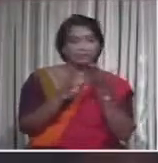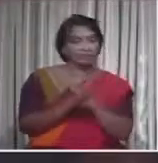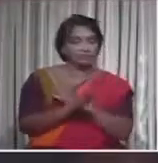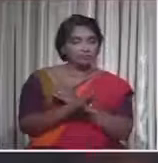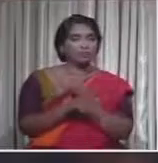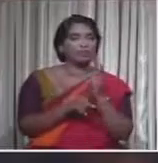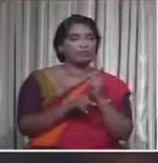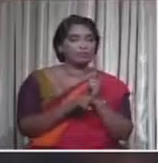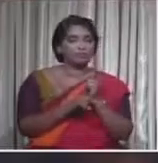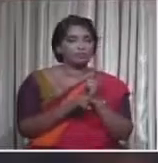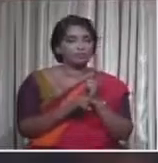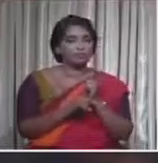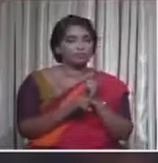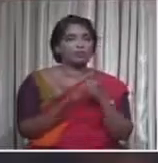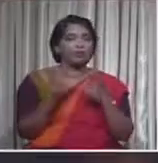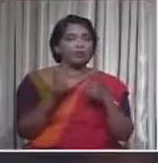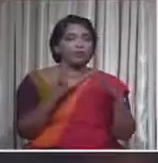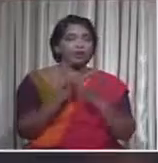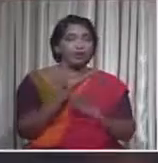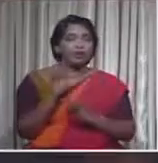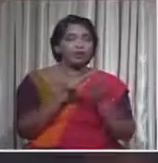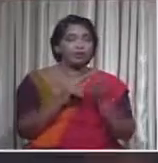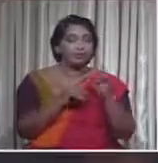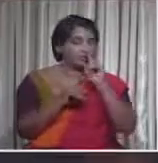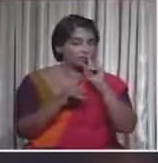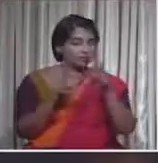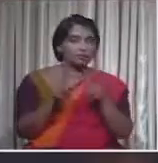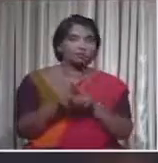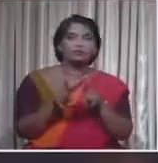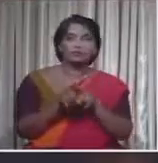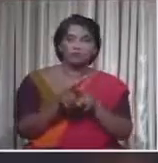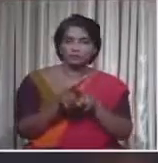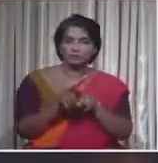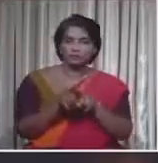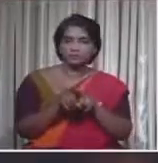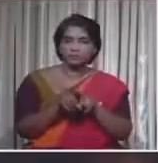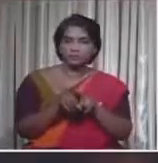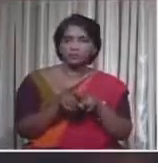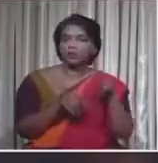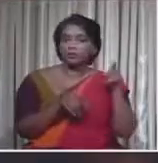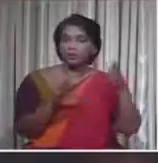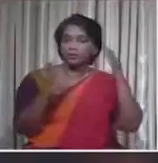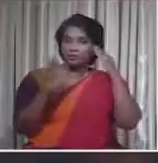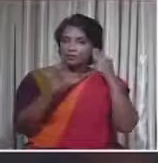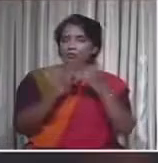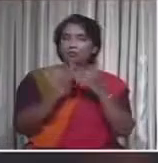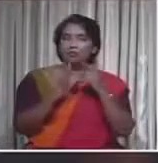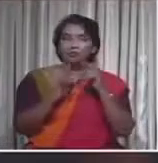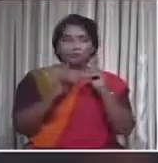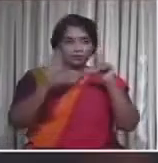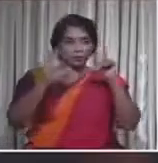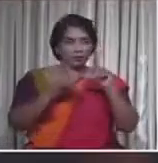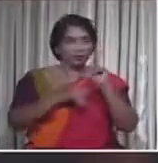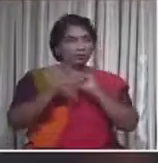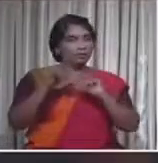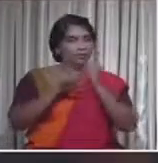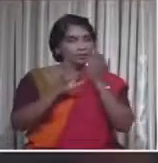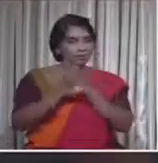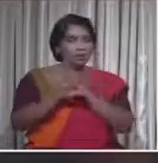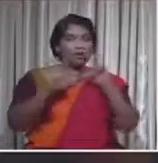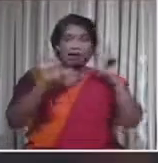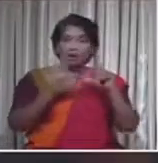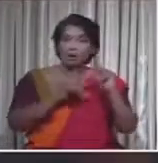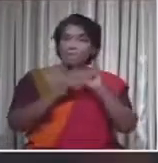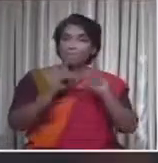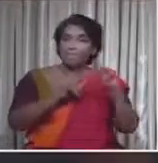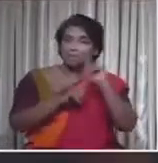කරපු අනුරාධපුරේ මන්ත්‍රීතුමාත් කිව්වා වගේ අපි මේ සම්බන්ධව 7 වෙනි පාර්ලිමේන්තුවෙත් මම කතා කරලා තියෙනවා, 8 වෙනි